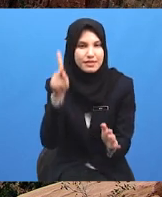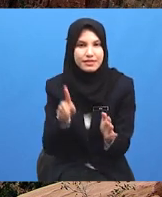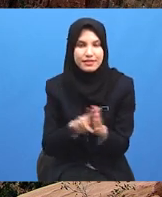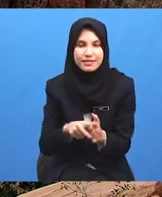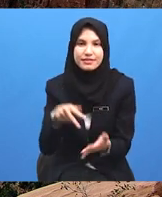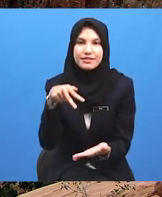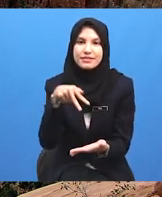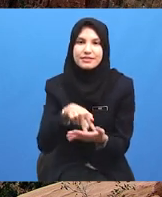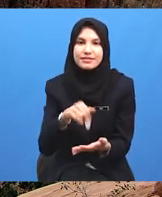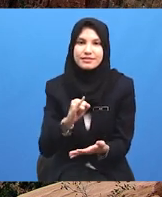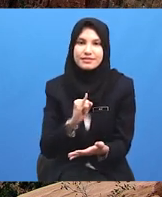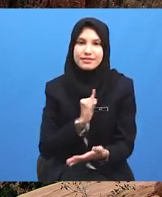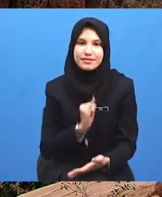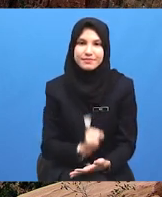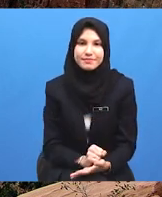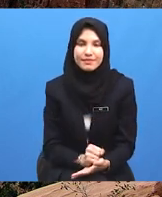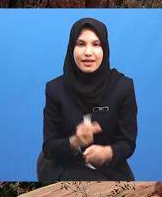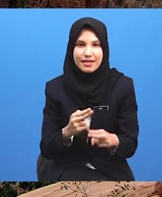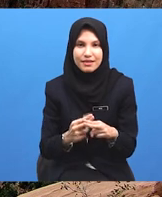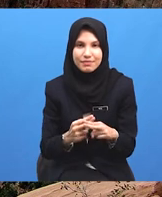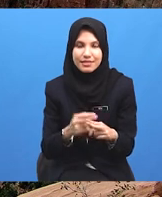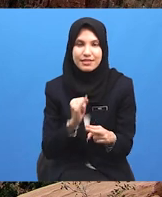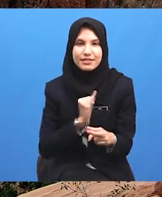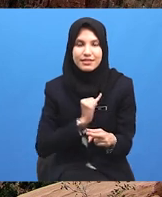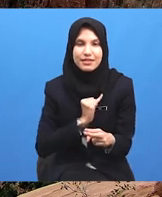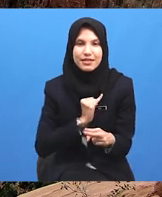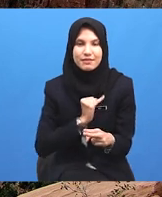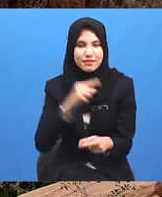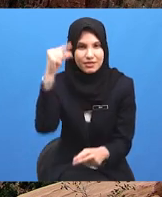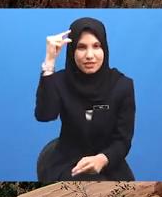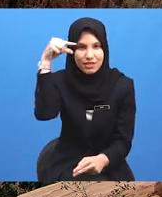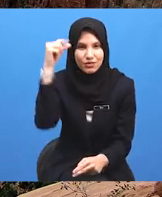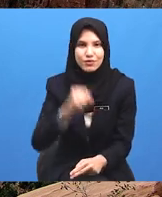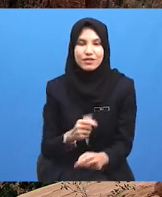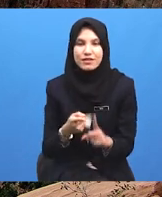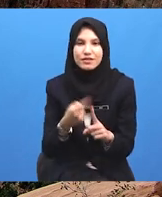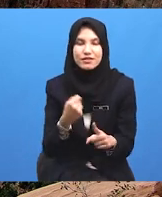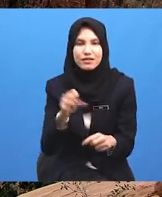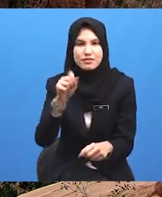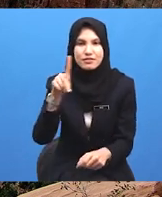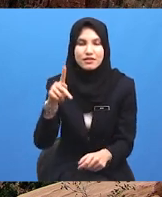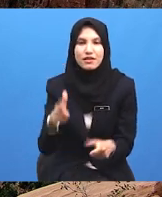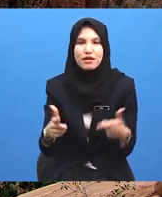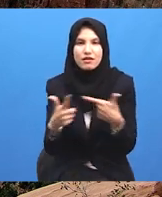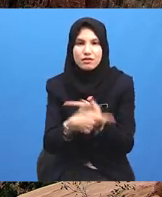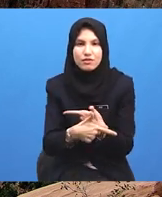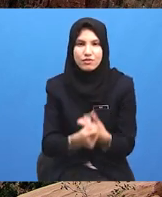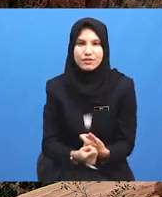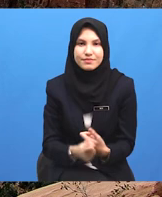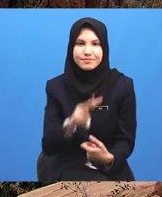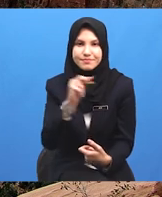saya. Nama saya Mr. Q daripada SK Kampung Lindungan dan hari